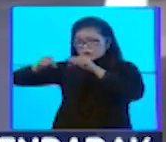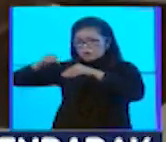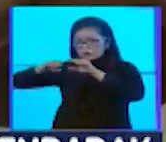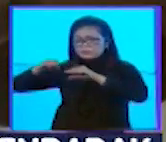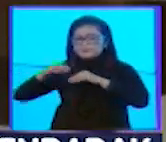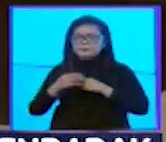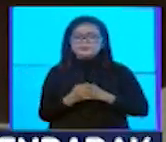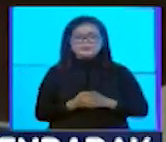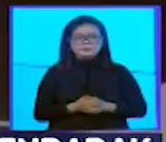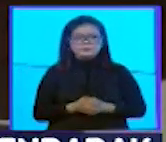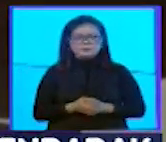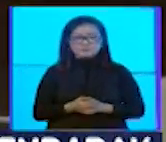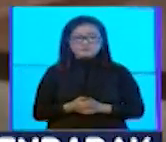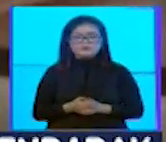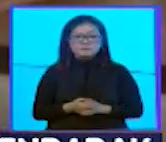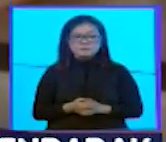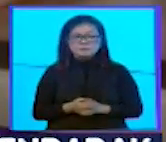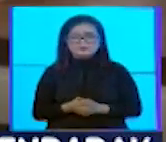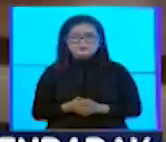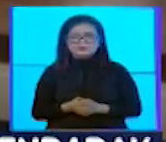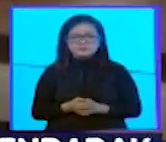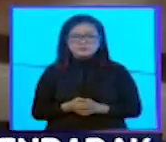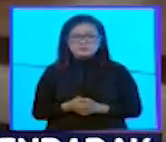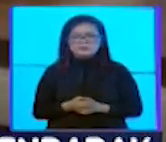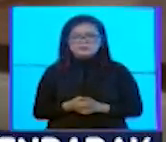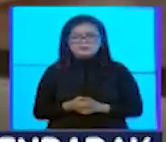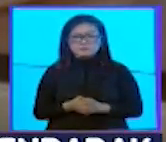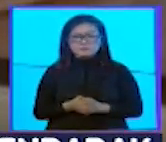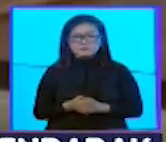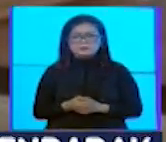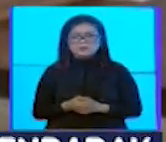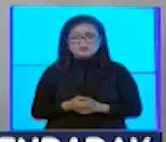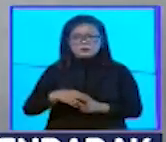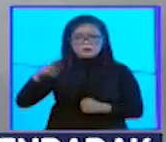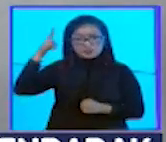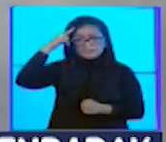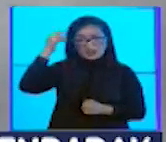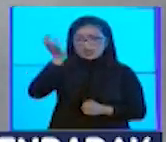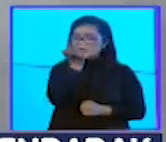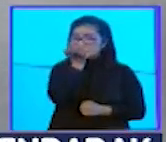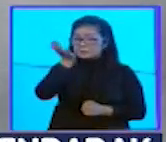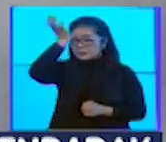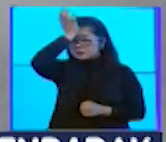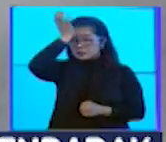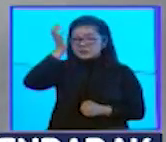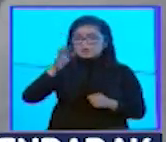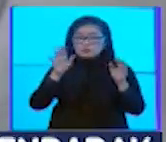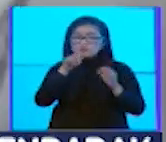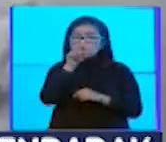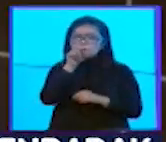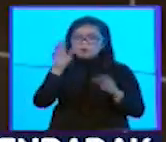peristiwa tersebut. Kepala Balai Veteriner Denpasar menyatakan pemeriksaan sampel terhadap burung yang mati mendadak masih dalam proses